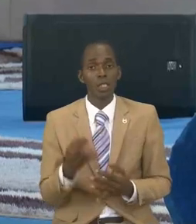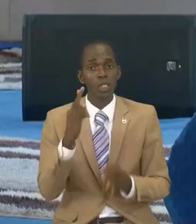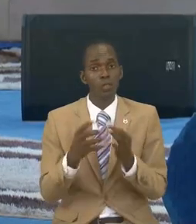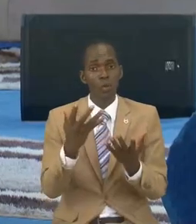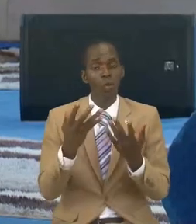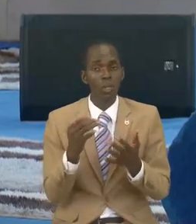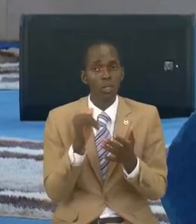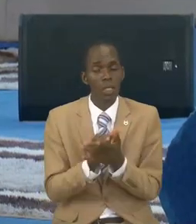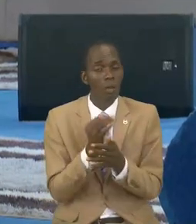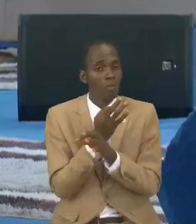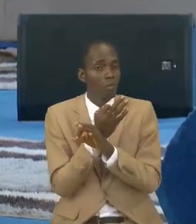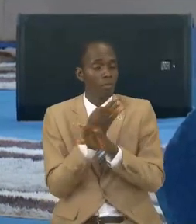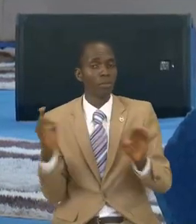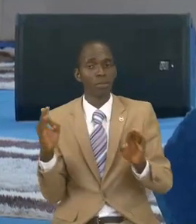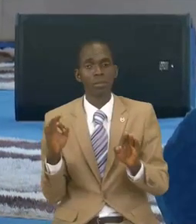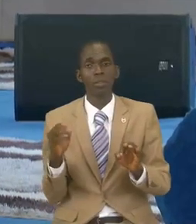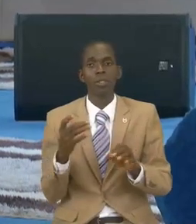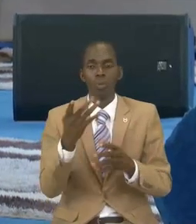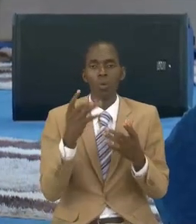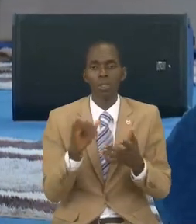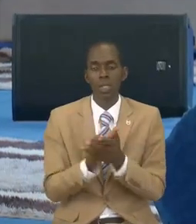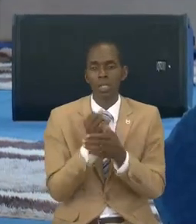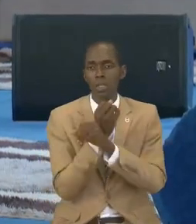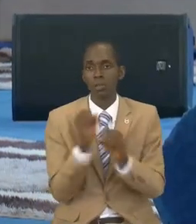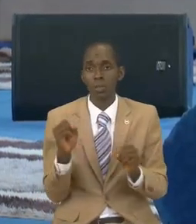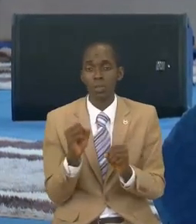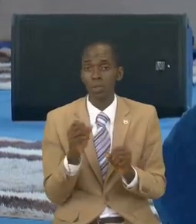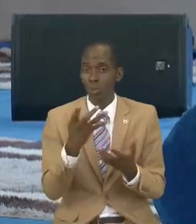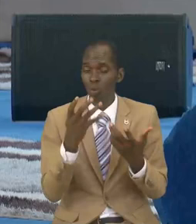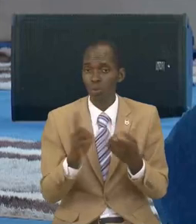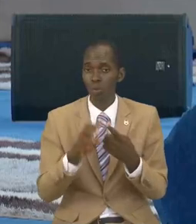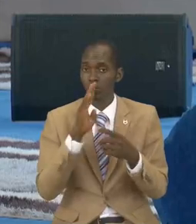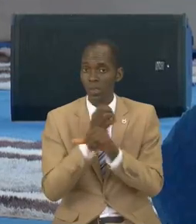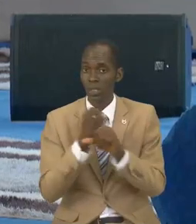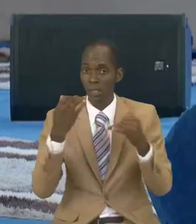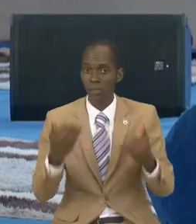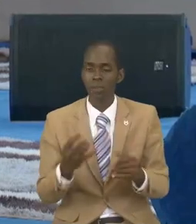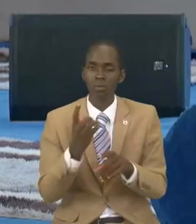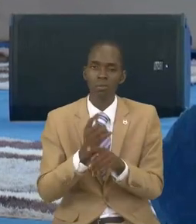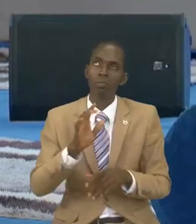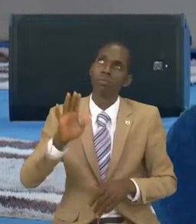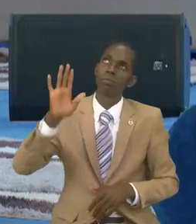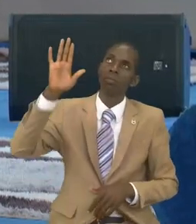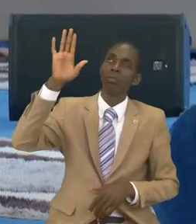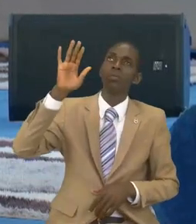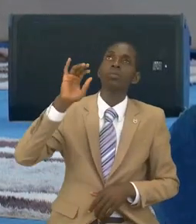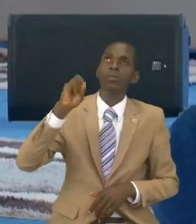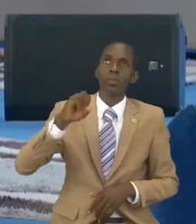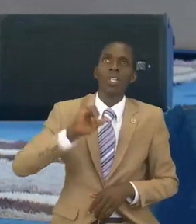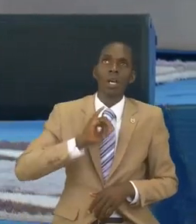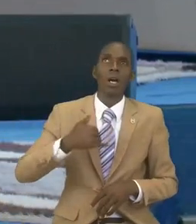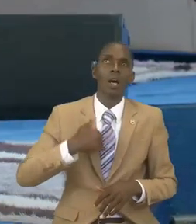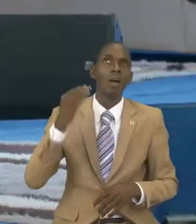veux l'émancipation du Seigneur, tu veux le salut du Seigneur, n'importe où tu es, lève ta main. Et tu dis, j'ai écouté